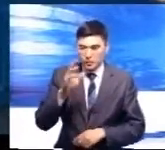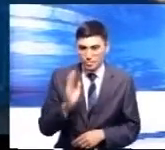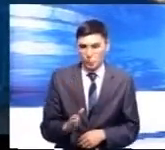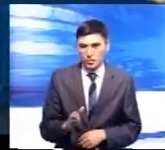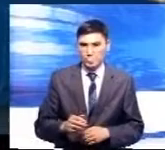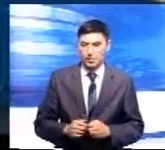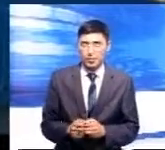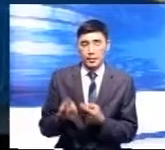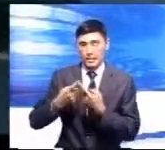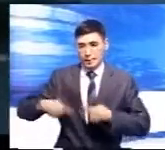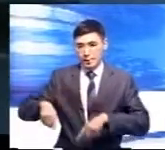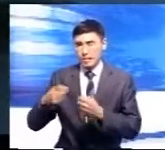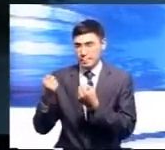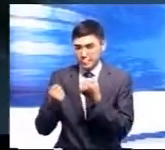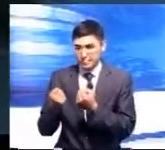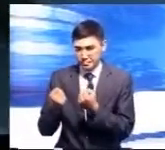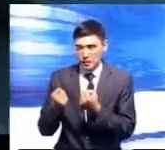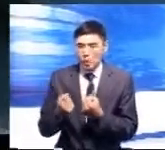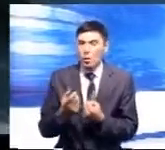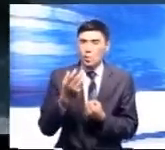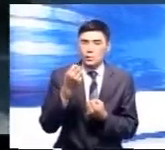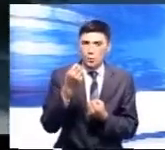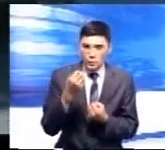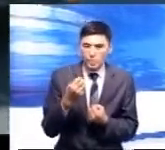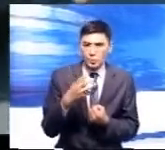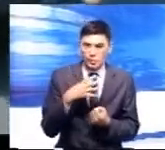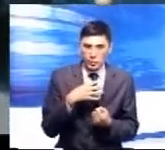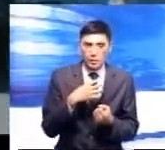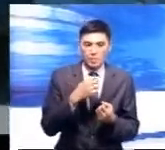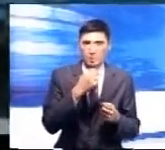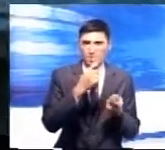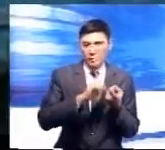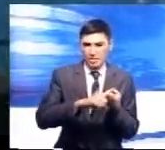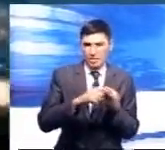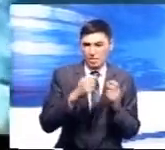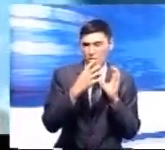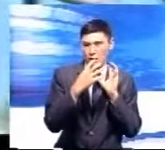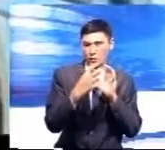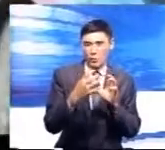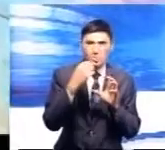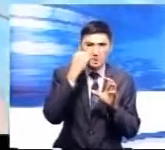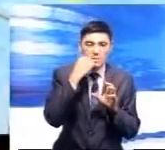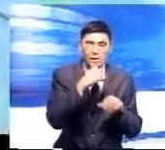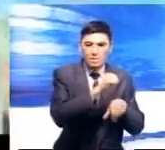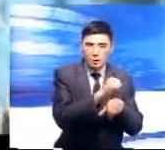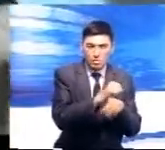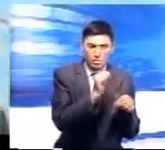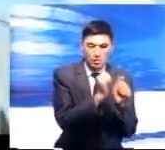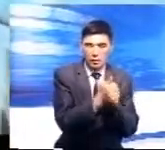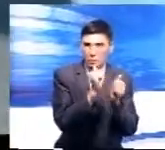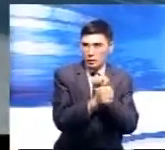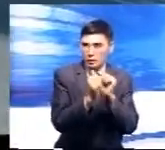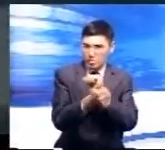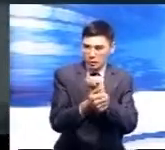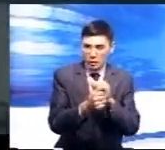отделом пассажирского транспорта и автомобильных дорог была проведена определенная работа по замене старых автобусных остановок. В этом году на